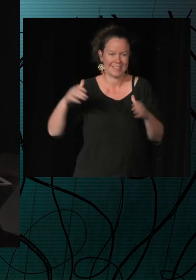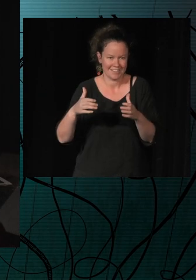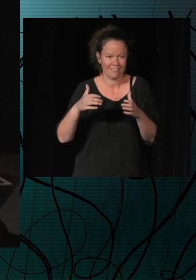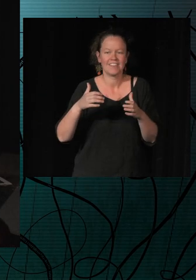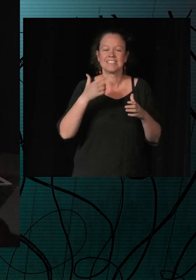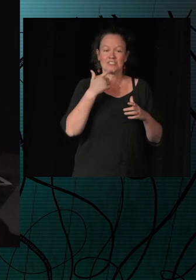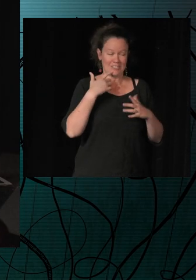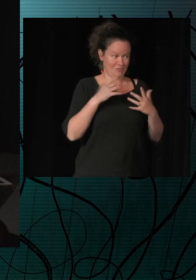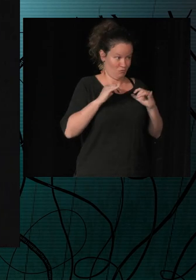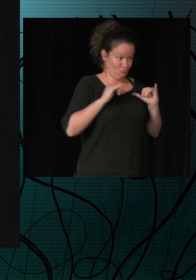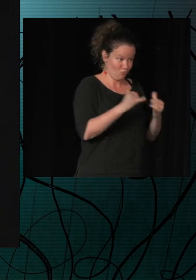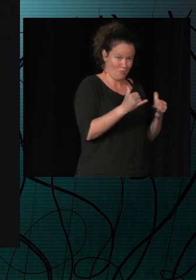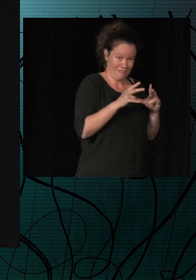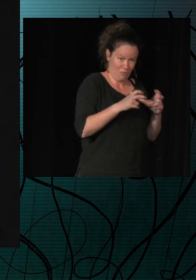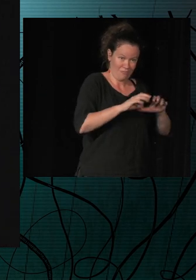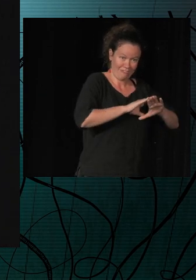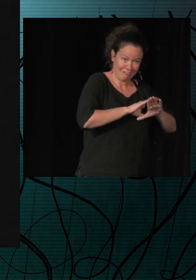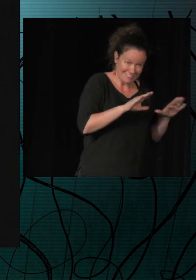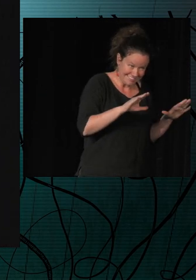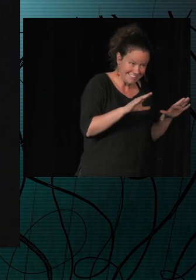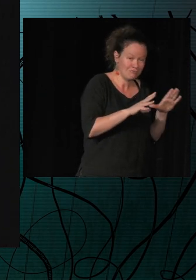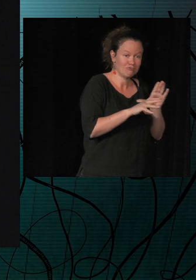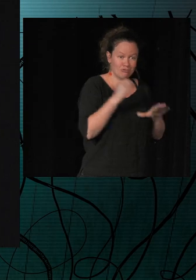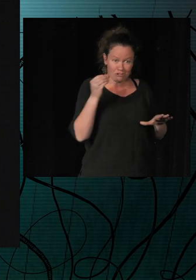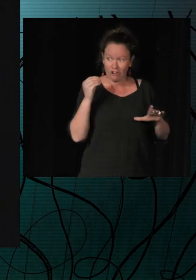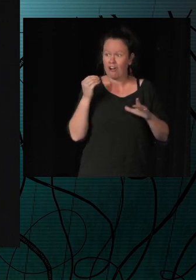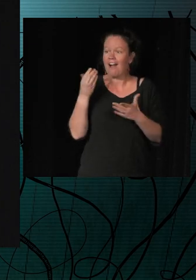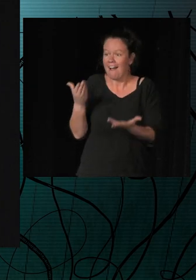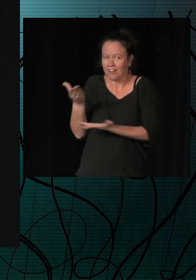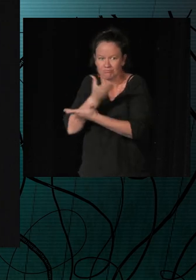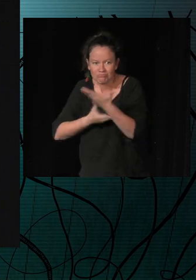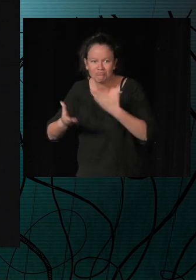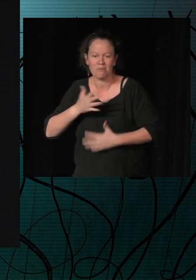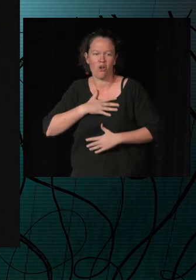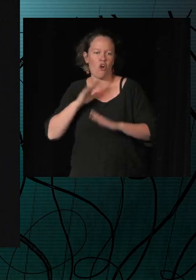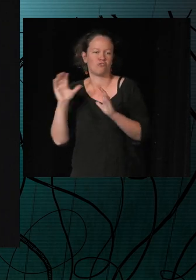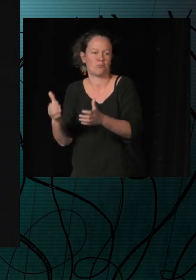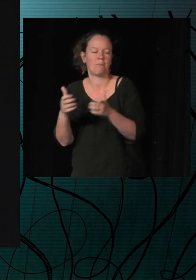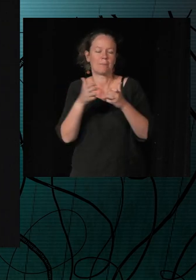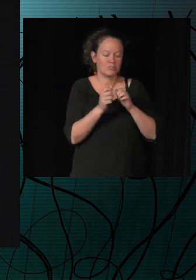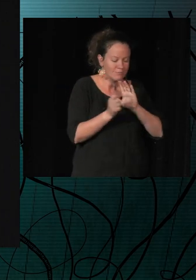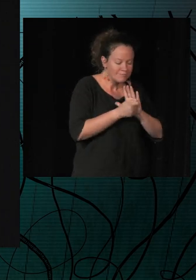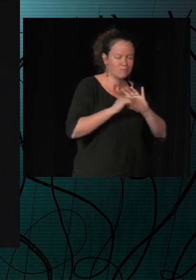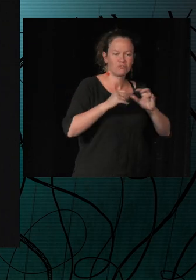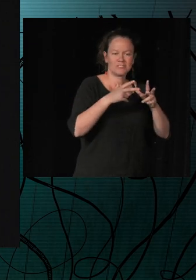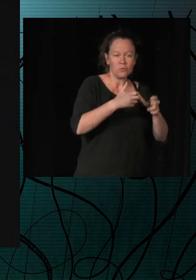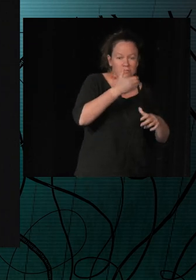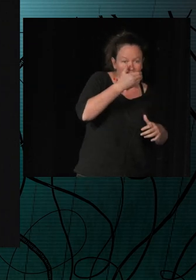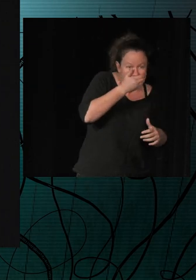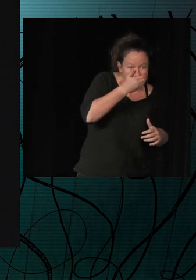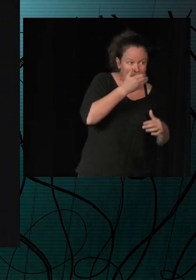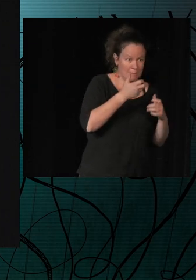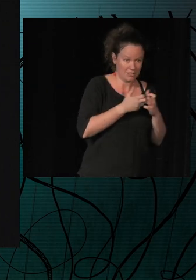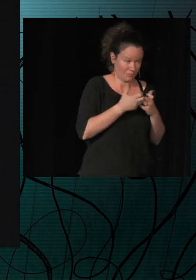vécue dans le jeu donc dans le cas de silentill par exemple notamment je je sais que j'ai passé des je sais pas combien de milliers